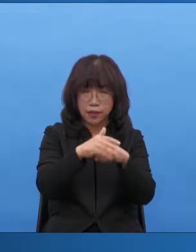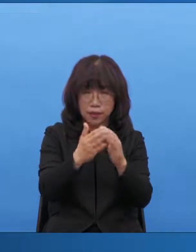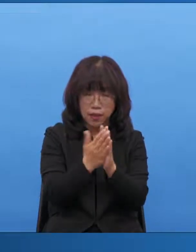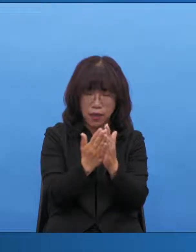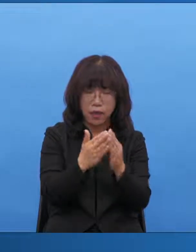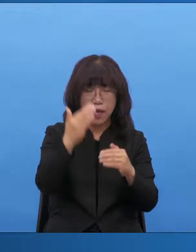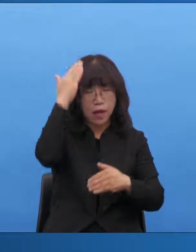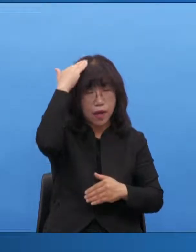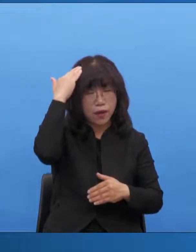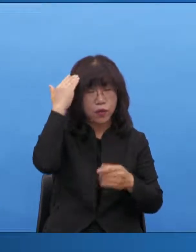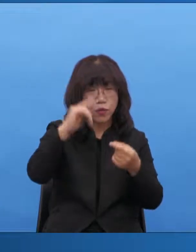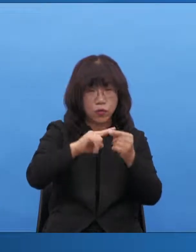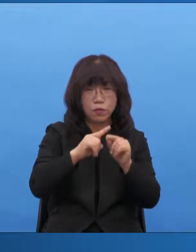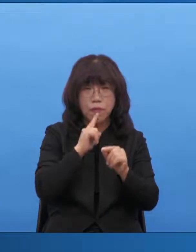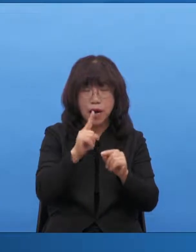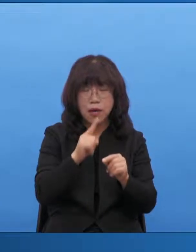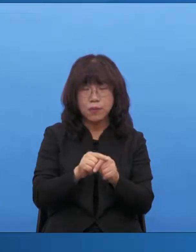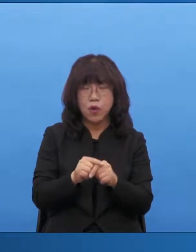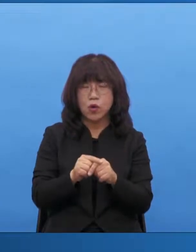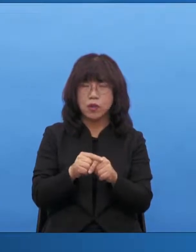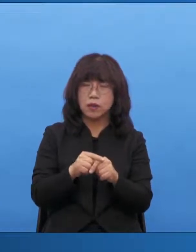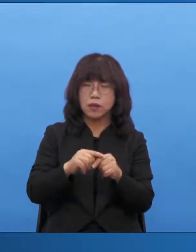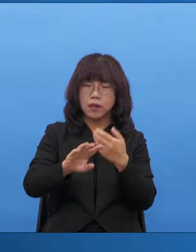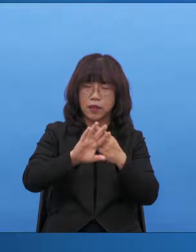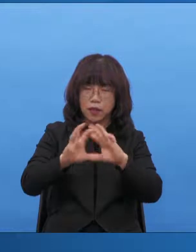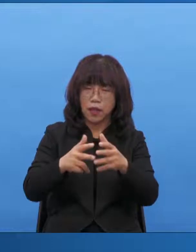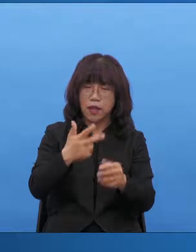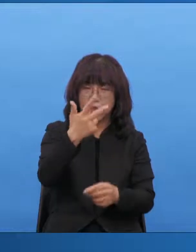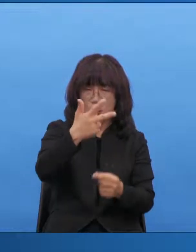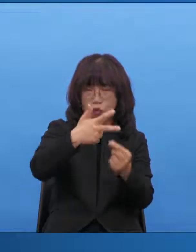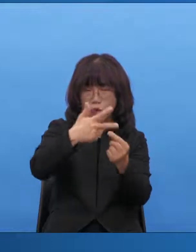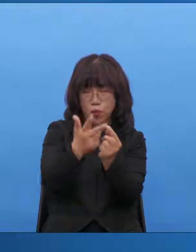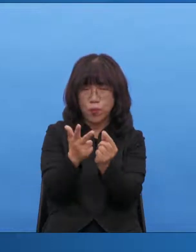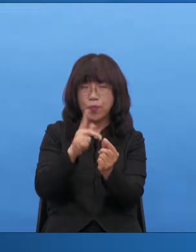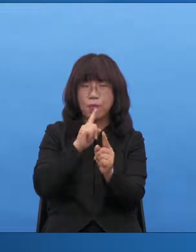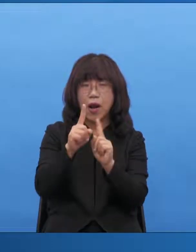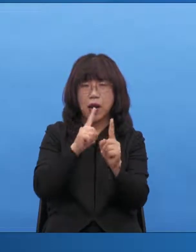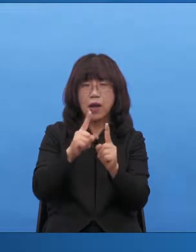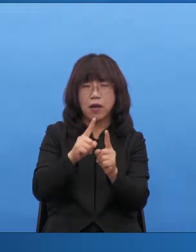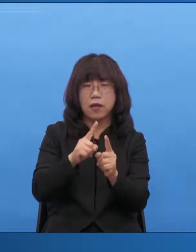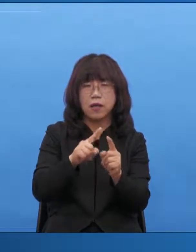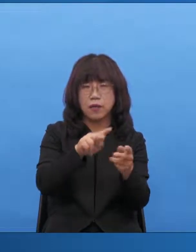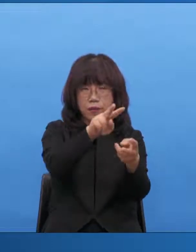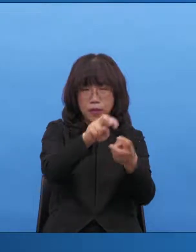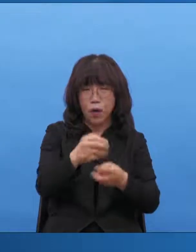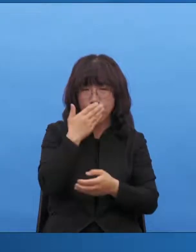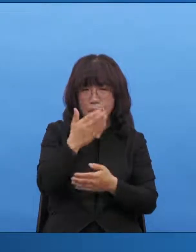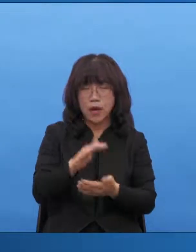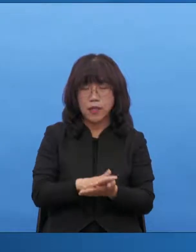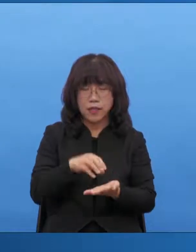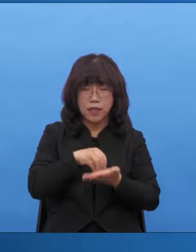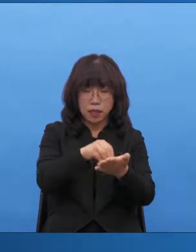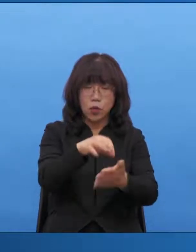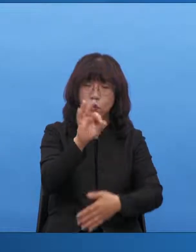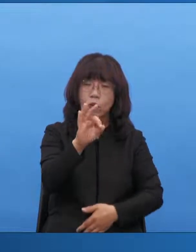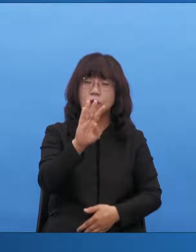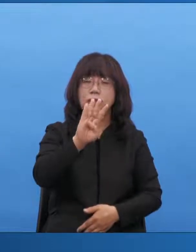및 7개국어로 다운받을 수 있습니다. 등록 헌금은 4만 원으로 오는 6월 1일까지